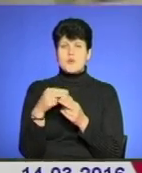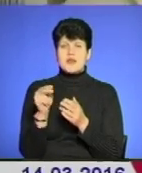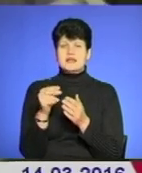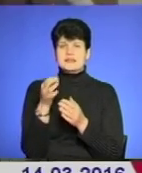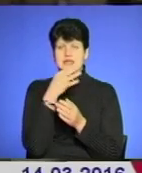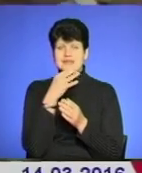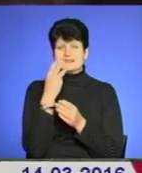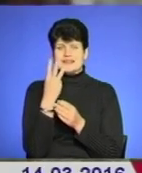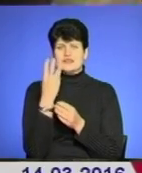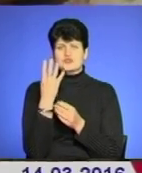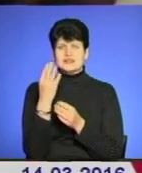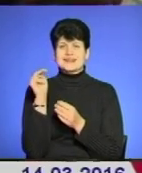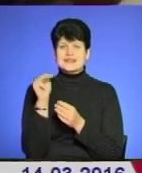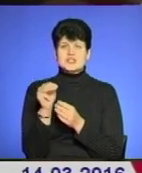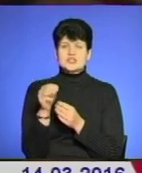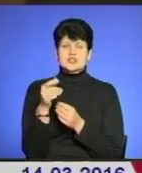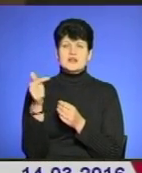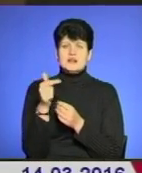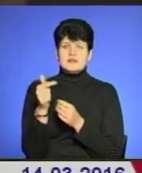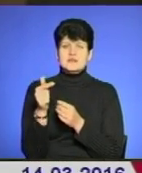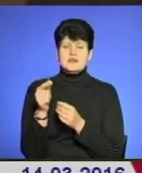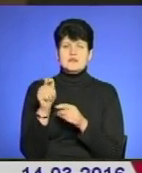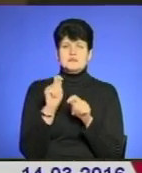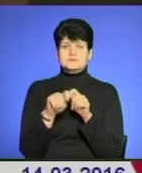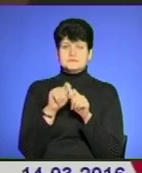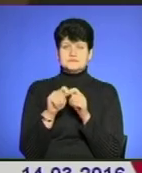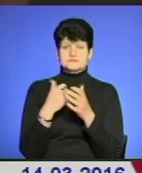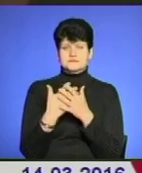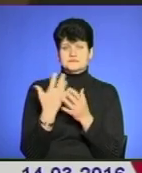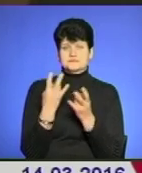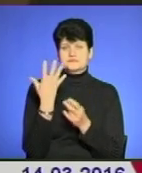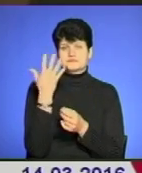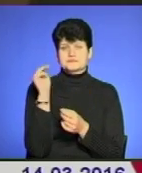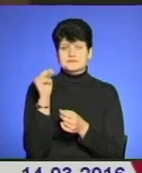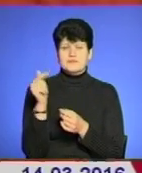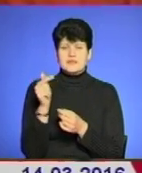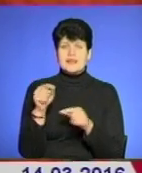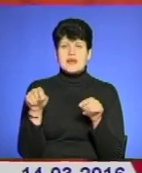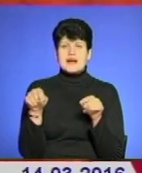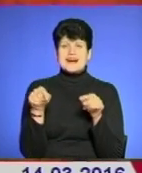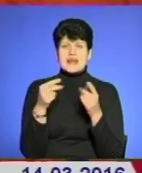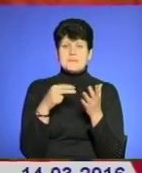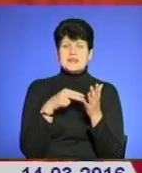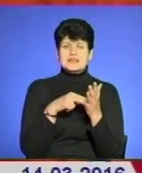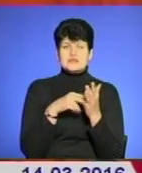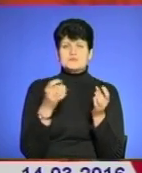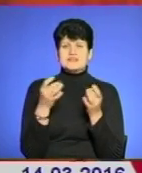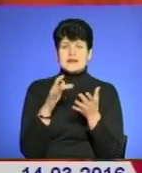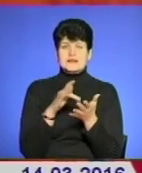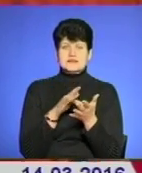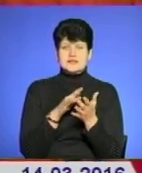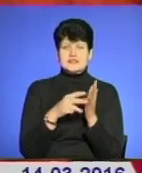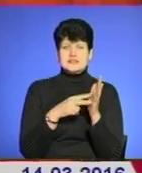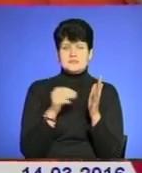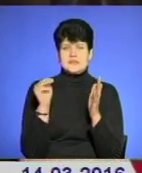вартістю 3-4 тисячі гривень, а на діагностику щоразу йде до 5 тисяч. На реабілітацію у спеціальних центрах – понад